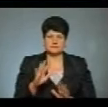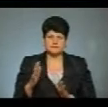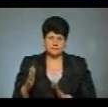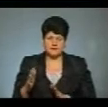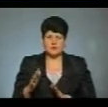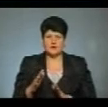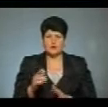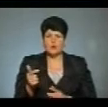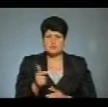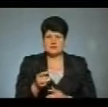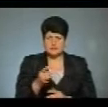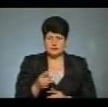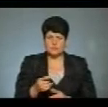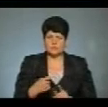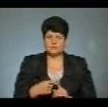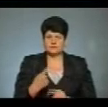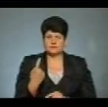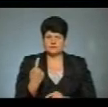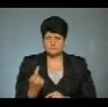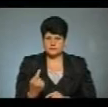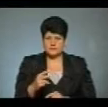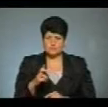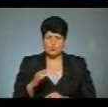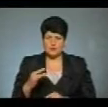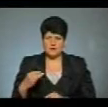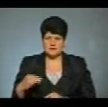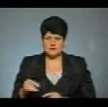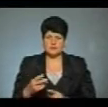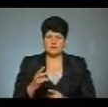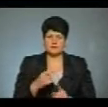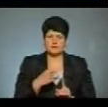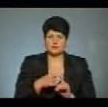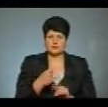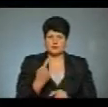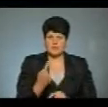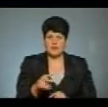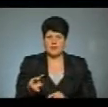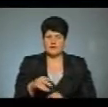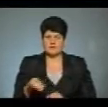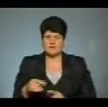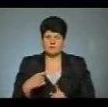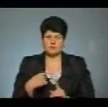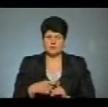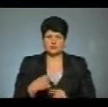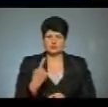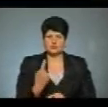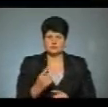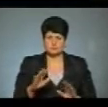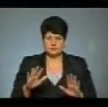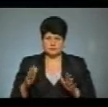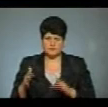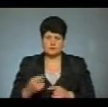в Гусятинському на один, в Зборівському на один, в Глановецькому на один випадок.